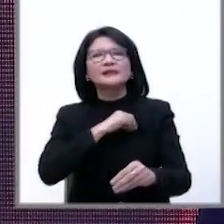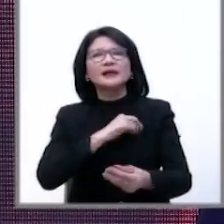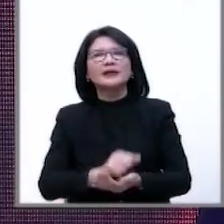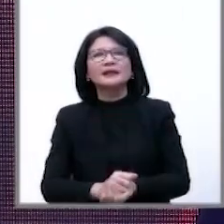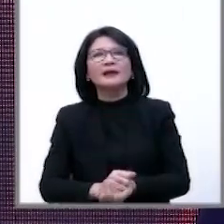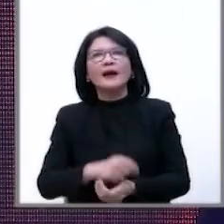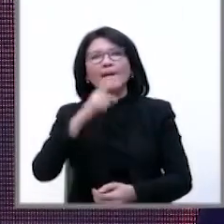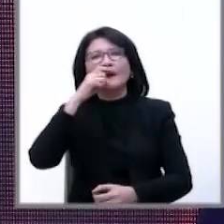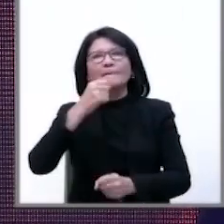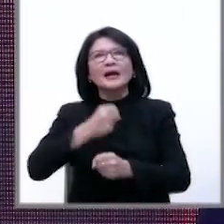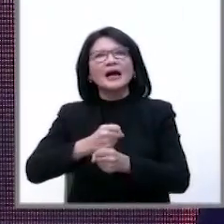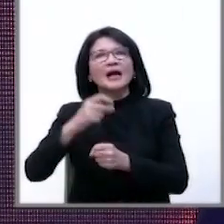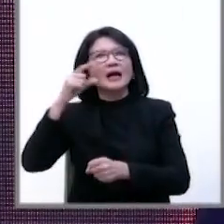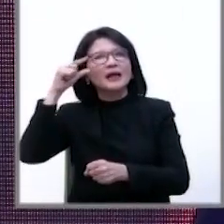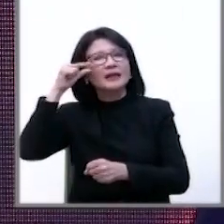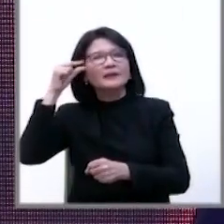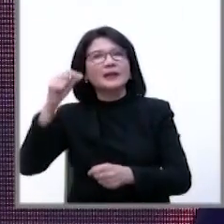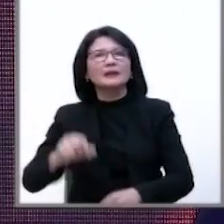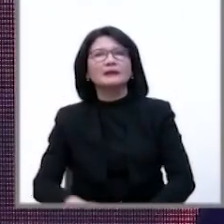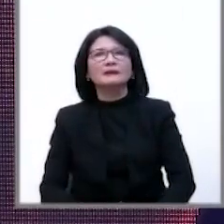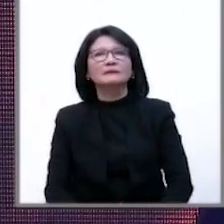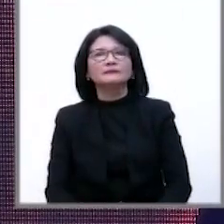2 Bapak Gibran rakaboming